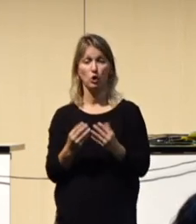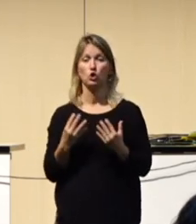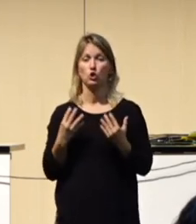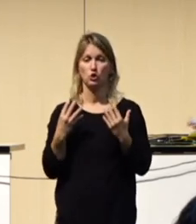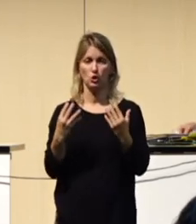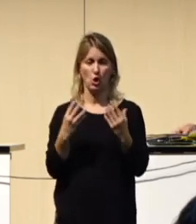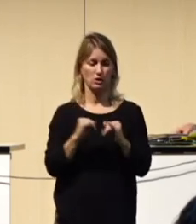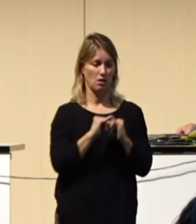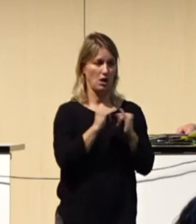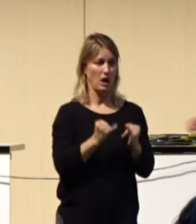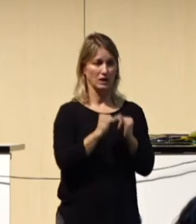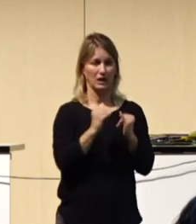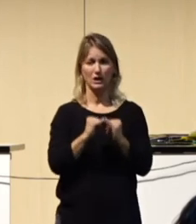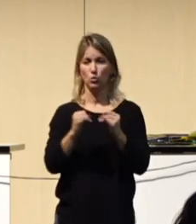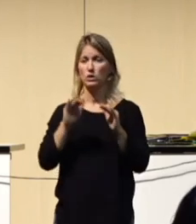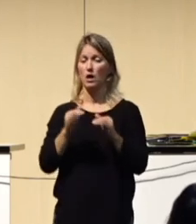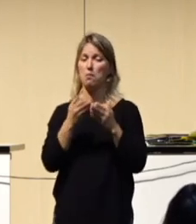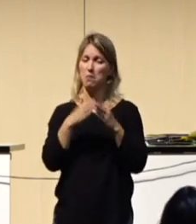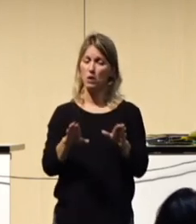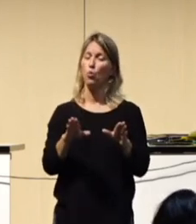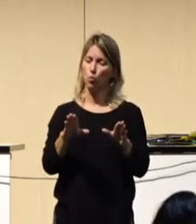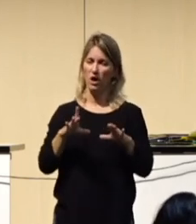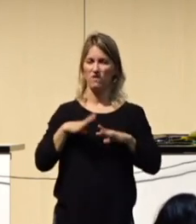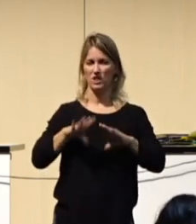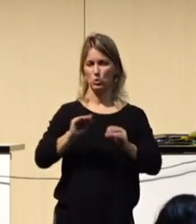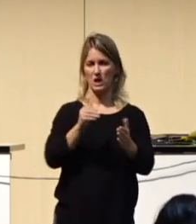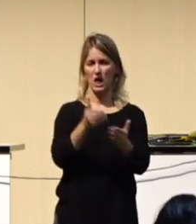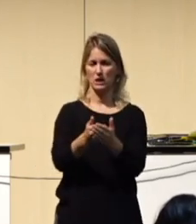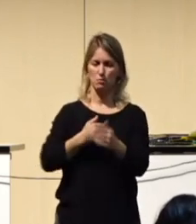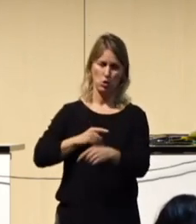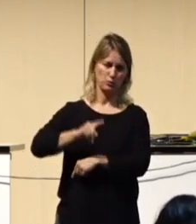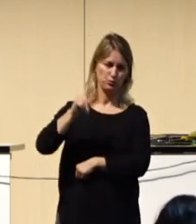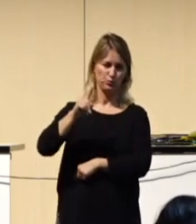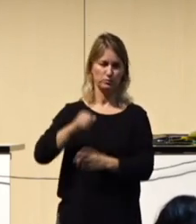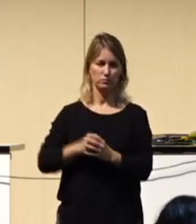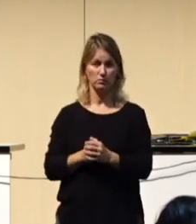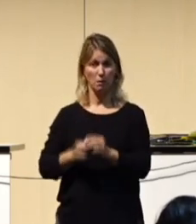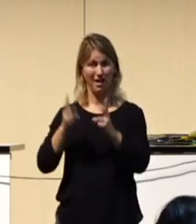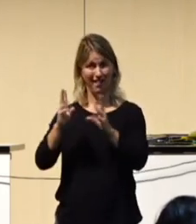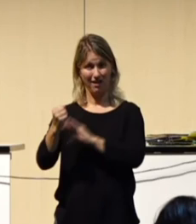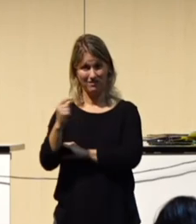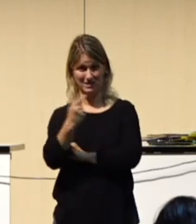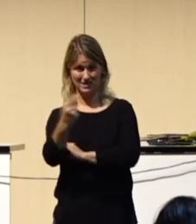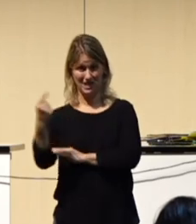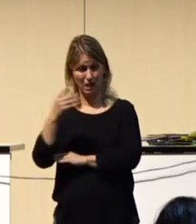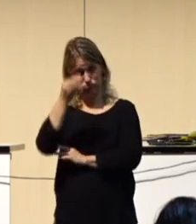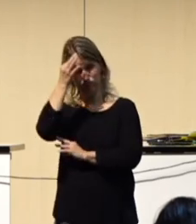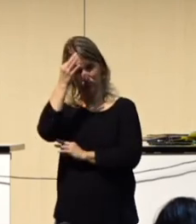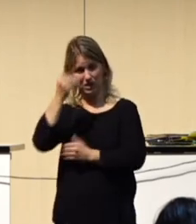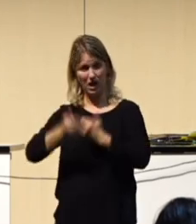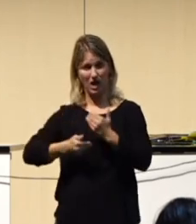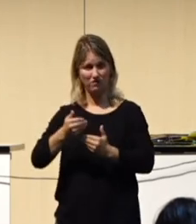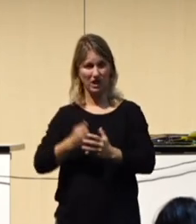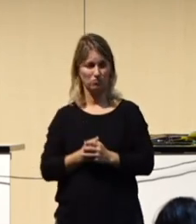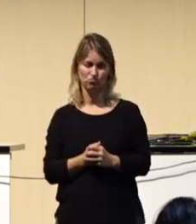mit Ferienkursangeboten beteiligen, die aber gar nicht von Lehrkräften entwickelt wurden oder von Lehrern, und es war auch